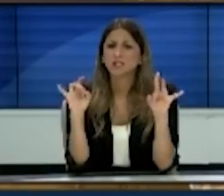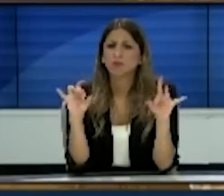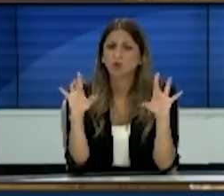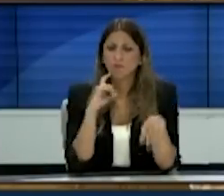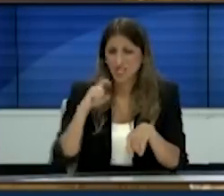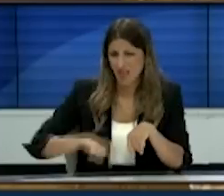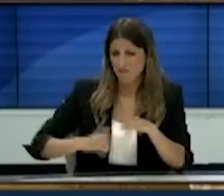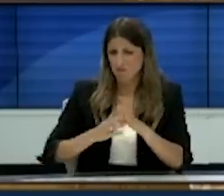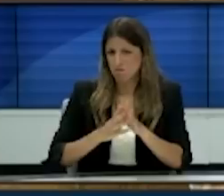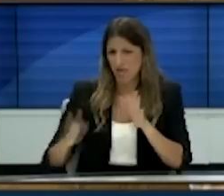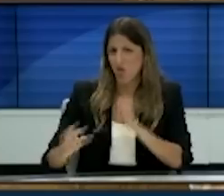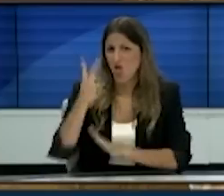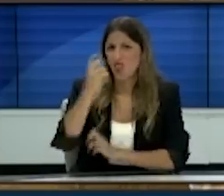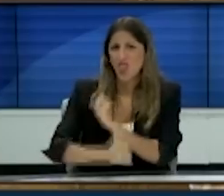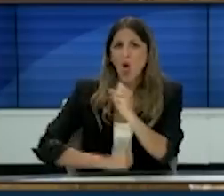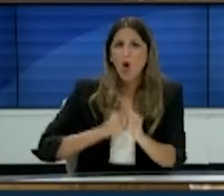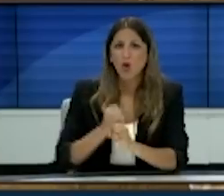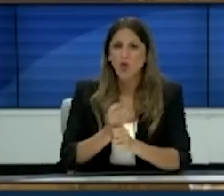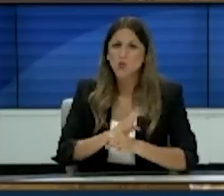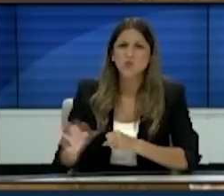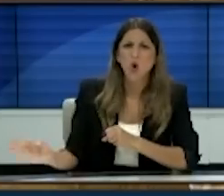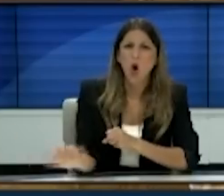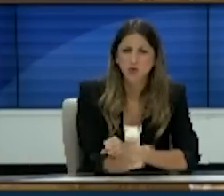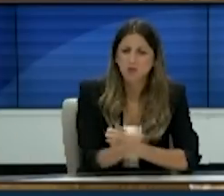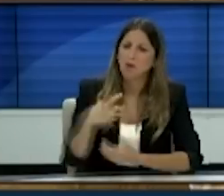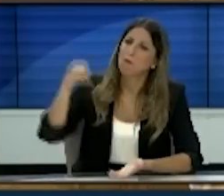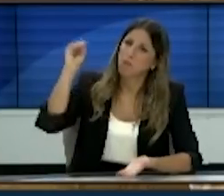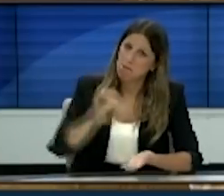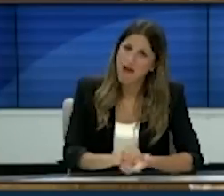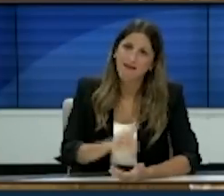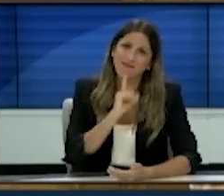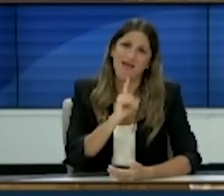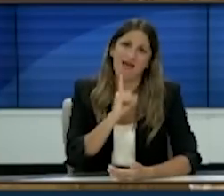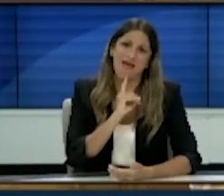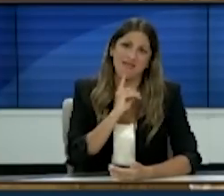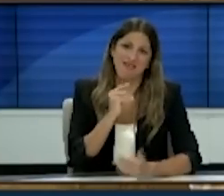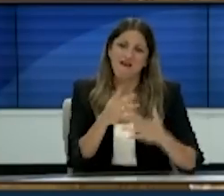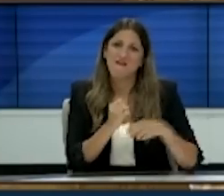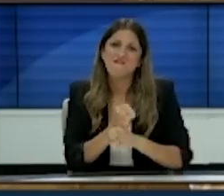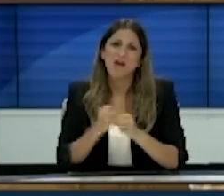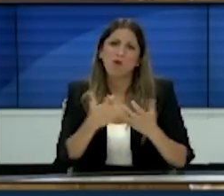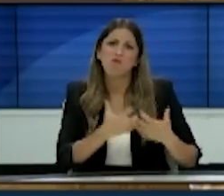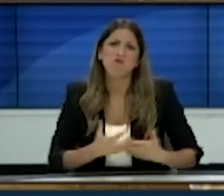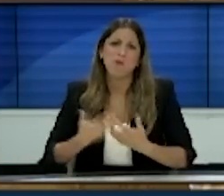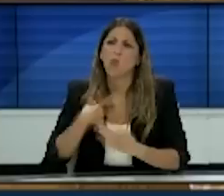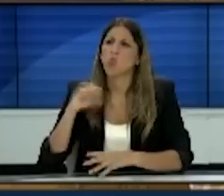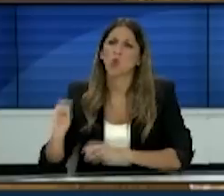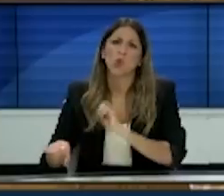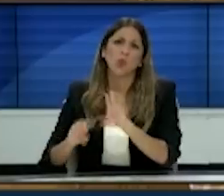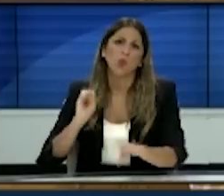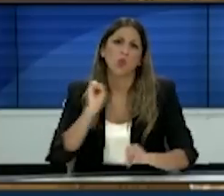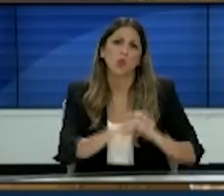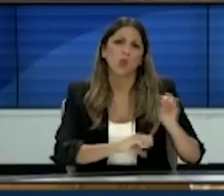στην πανδημία νέα δωράκια σε φαρμακοβιομήχανους, σε άλλους ομίλους στον τομέα της υγείας.